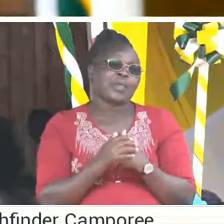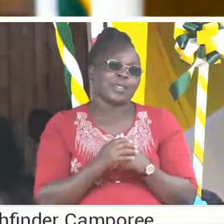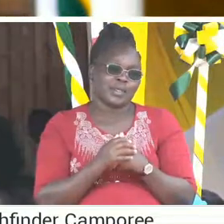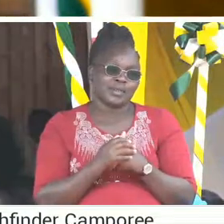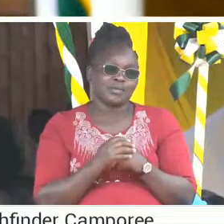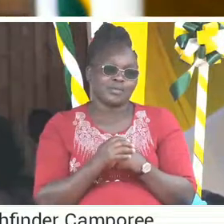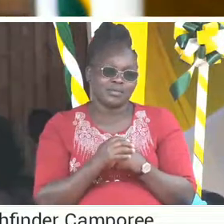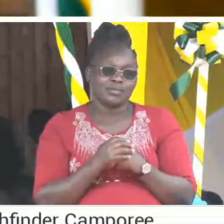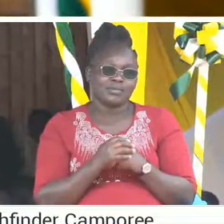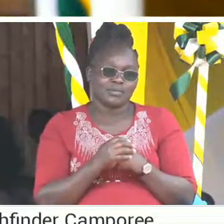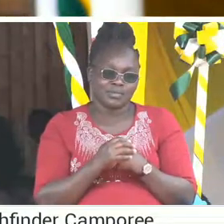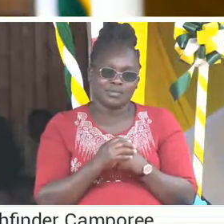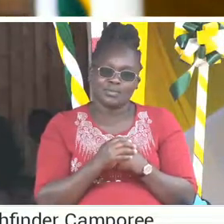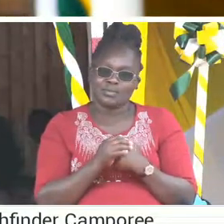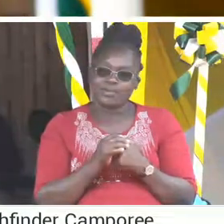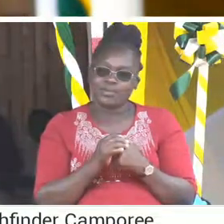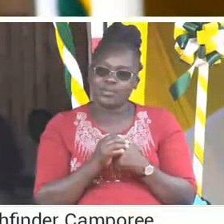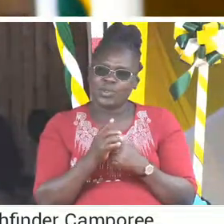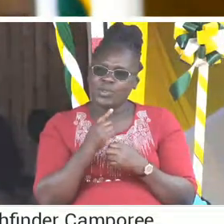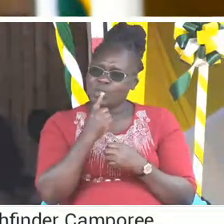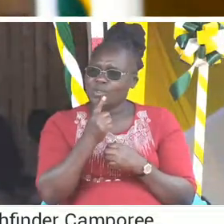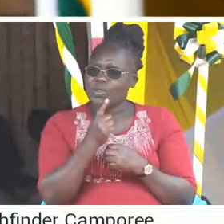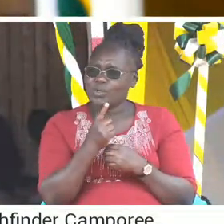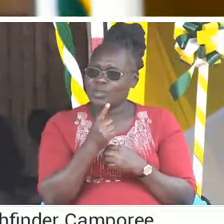church. Na kwa sababu